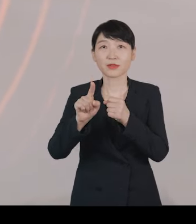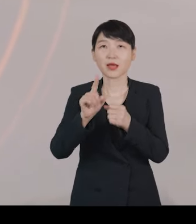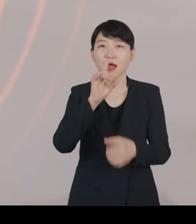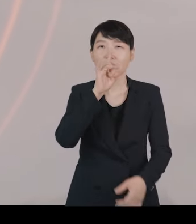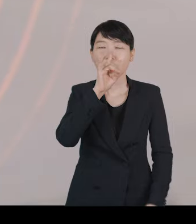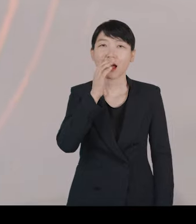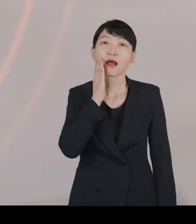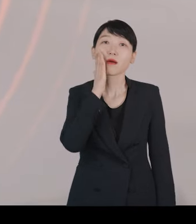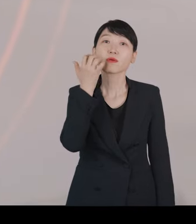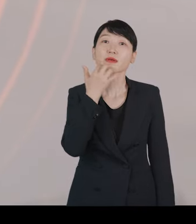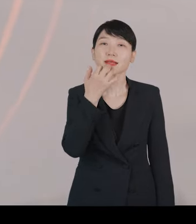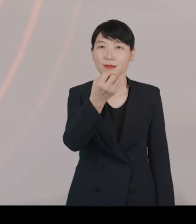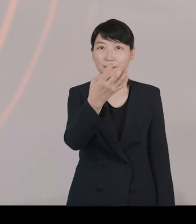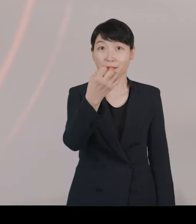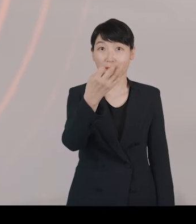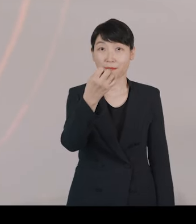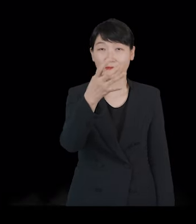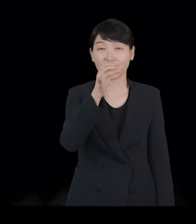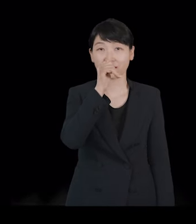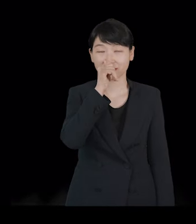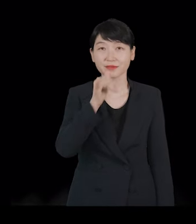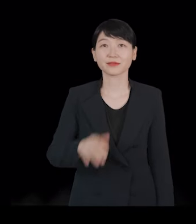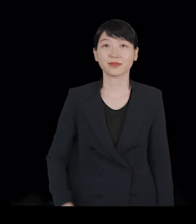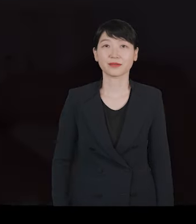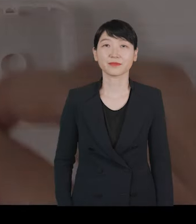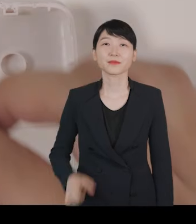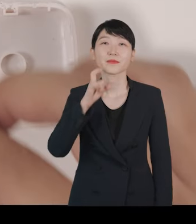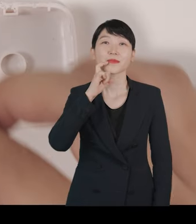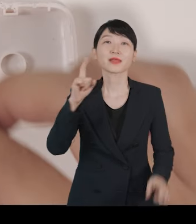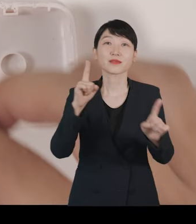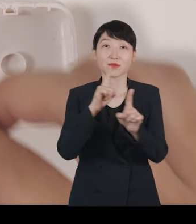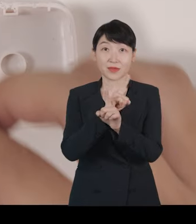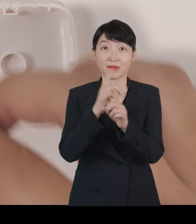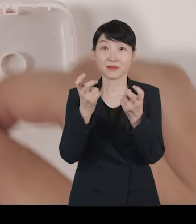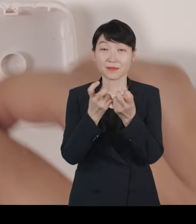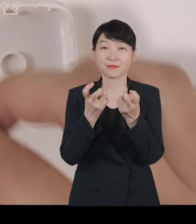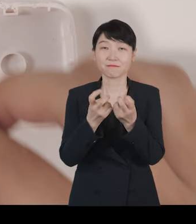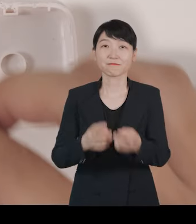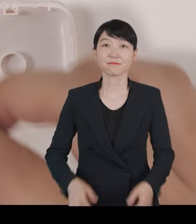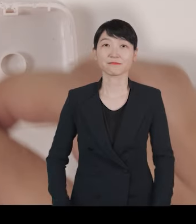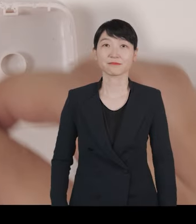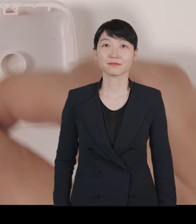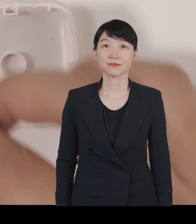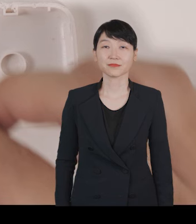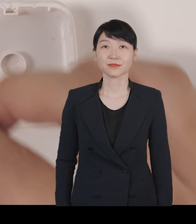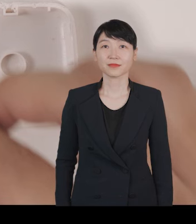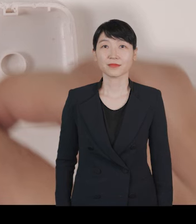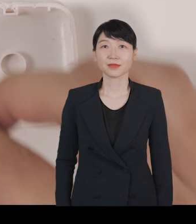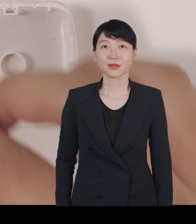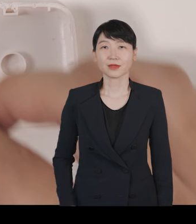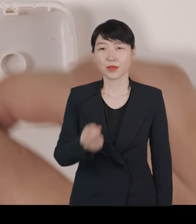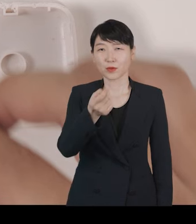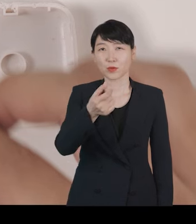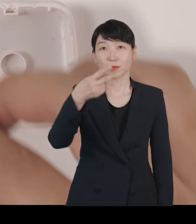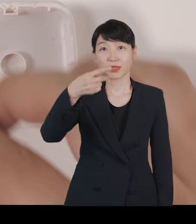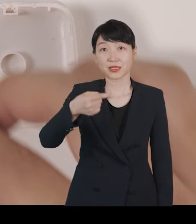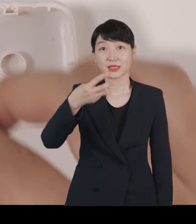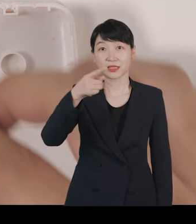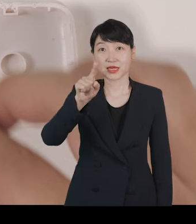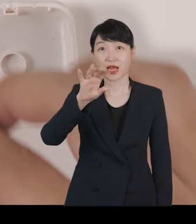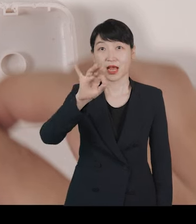LED에 연두색 불빛이 점등됩니다. 배터리 교체 방법은 다음과 같습니다. 크기가 작은